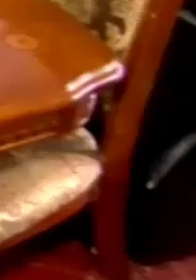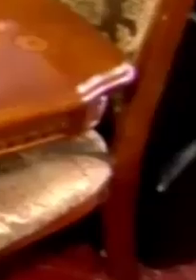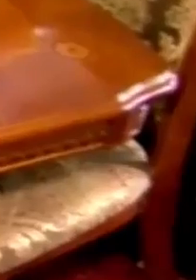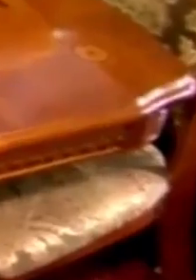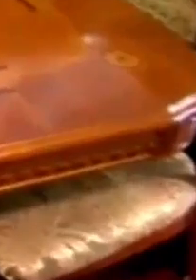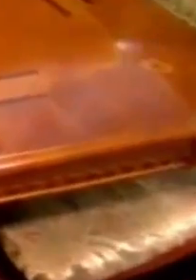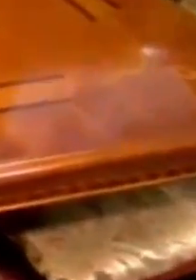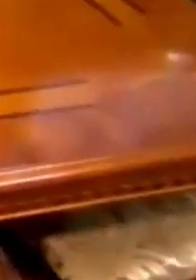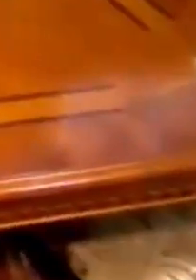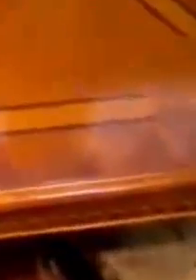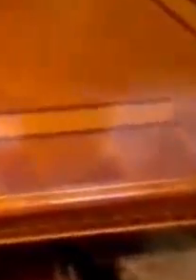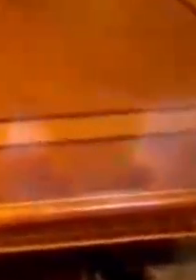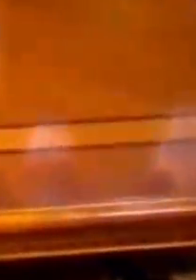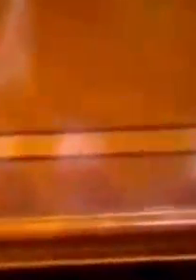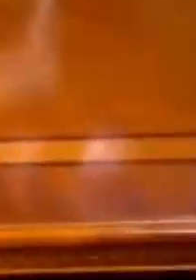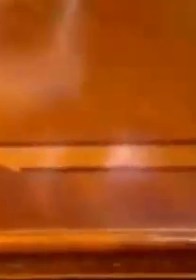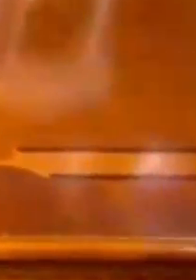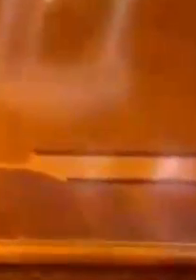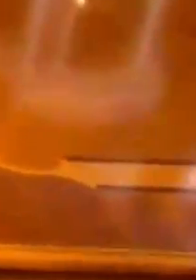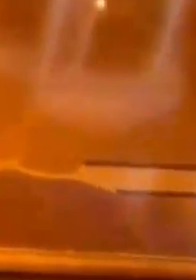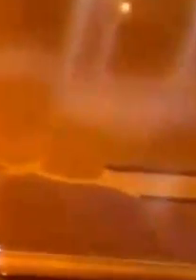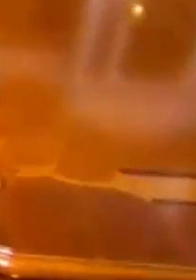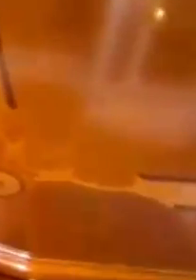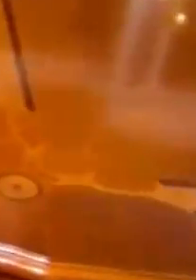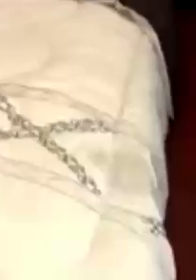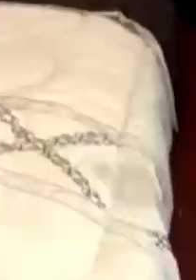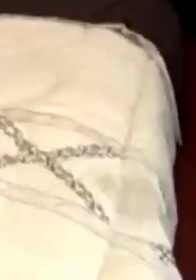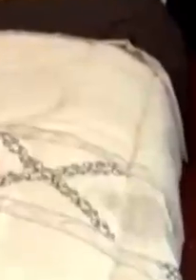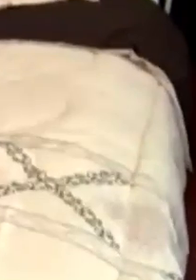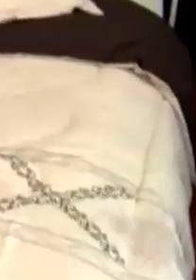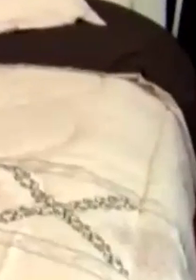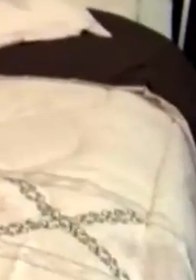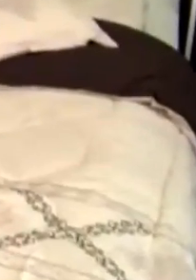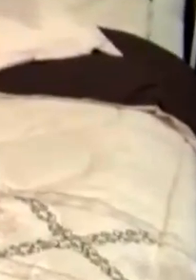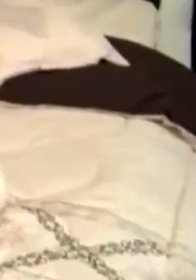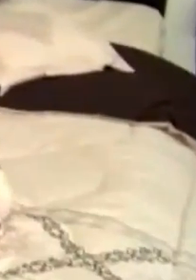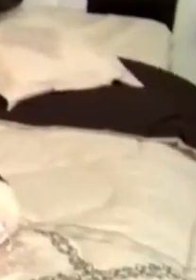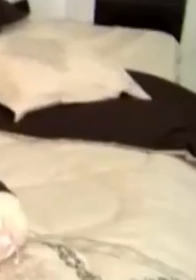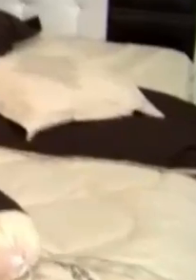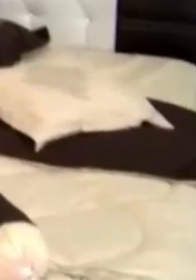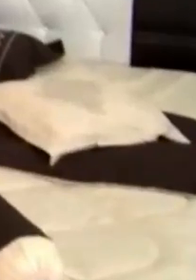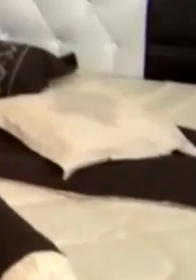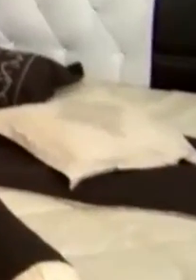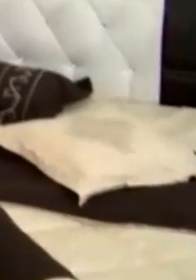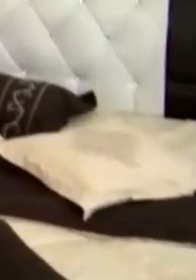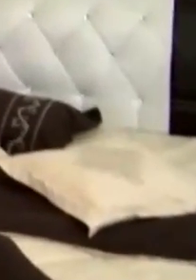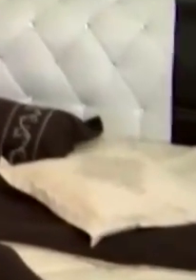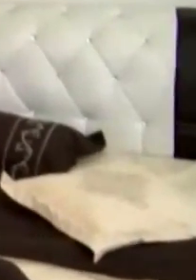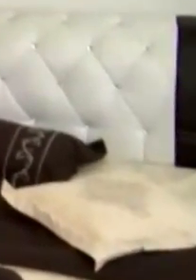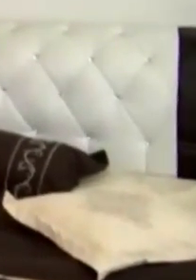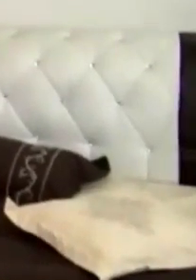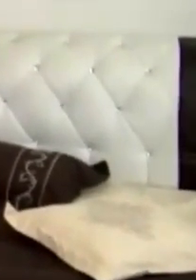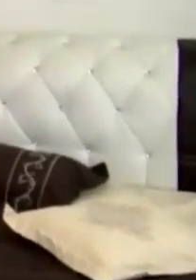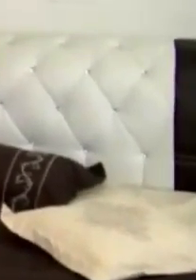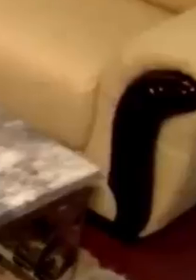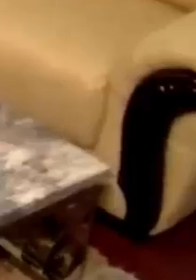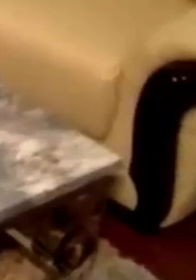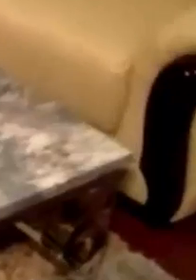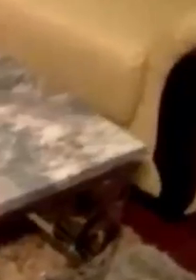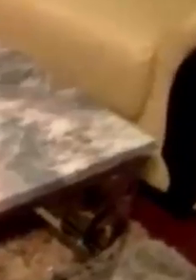0788089162 61. Alarm Show. Ngaha haba siri mu bashopinga ibikoresho byo mungo maze ukicara wizeye